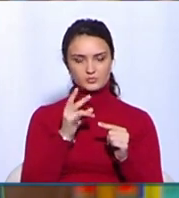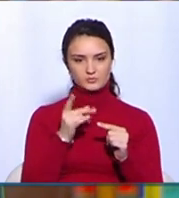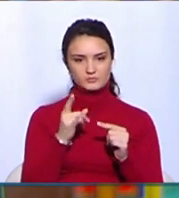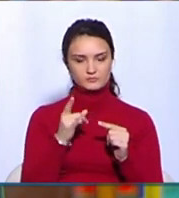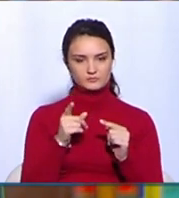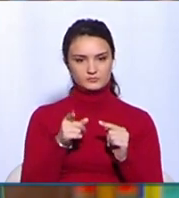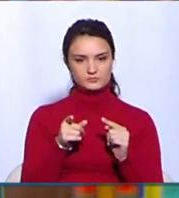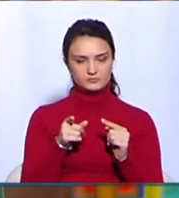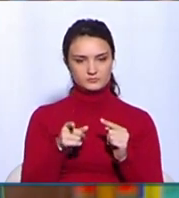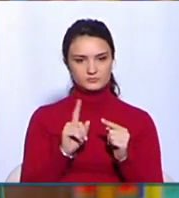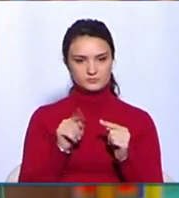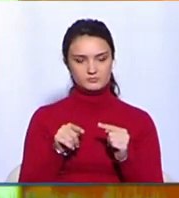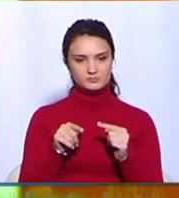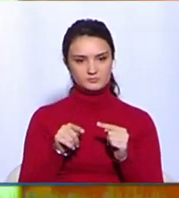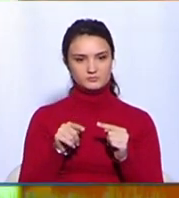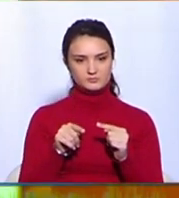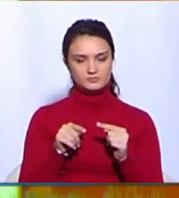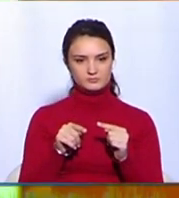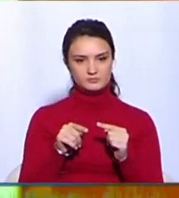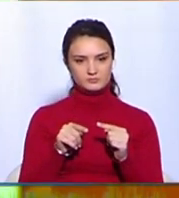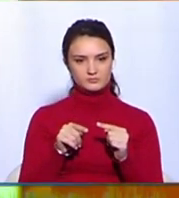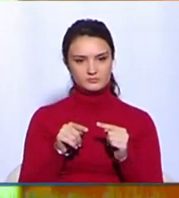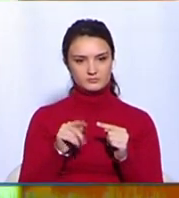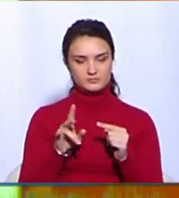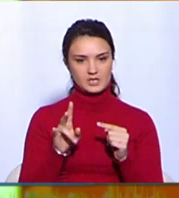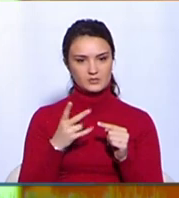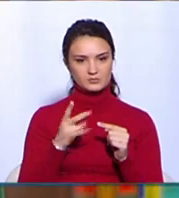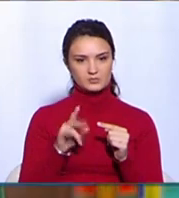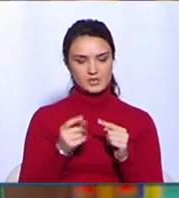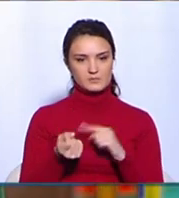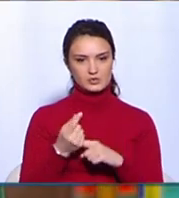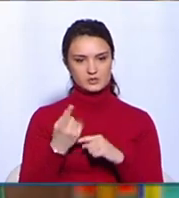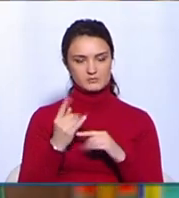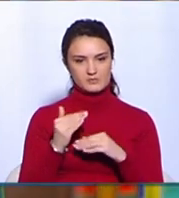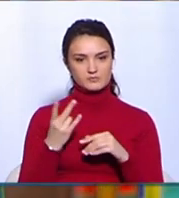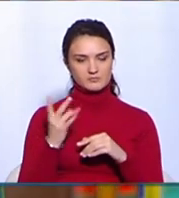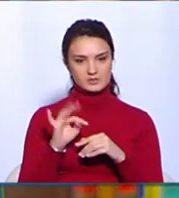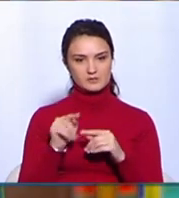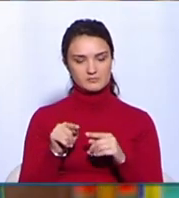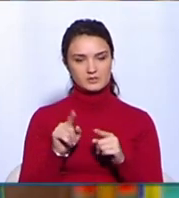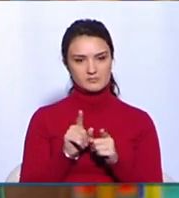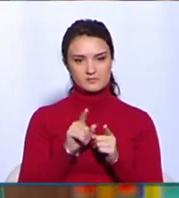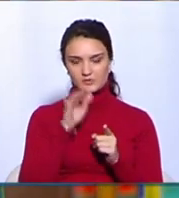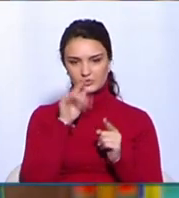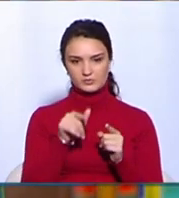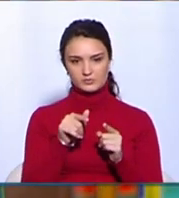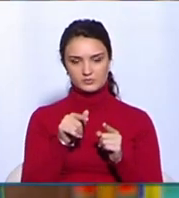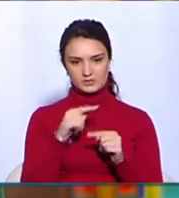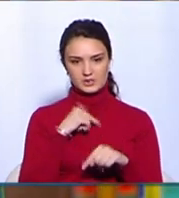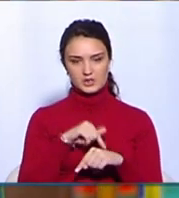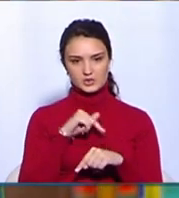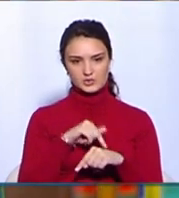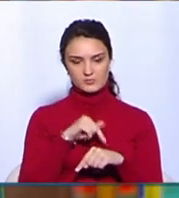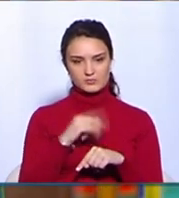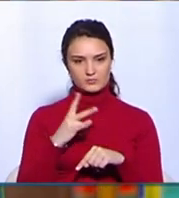მიაგდო ბავშვი, რომ პირისპირ არ უნდა აღმოჩნდეს. პირისპირ არ უნდა აღმოჩნდეს ბავშვი, მაგრამ ამავე დროს აი